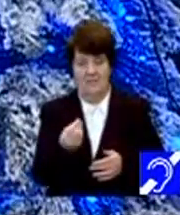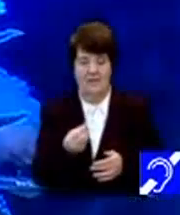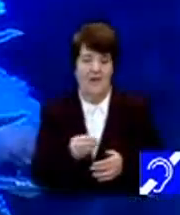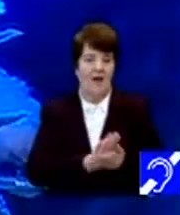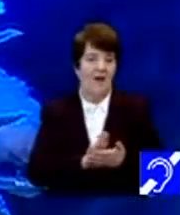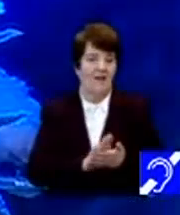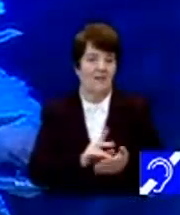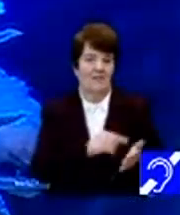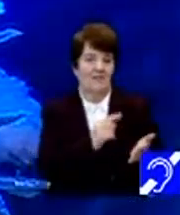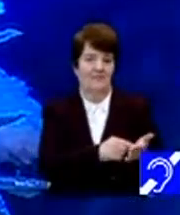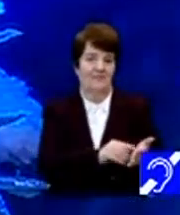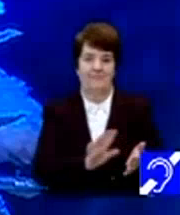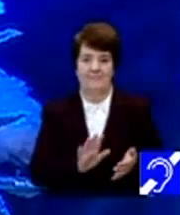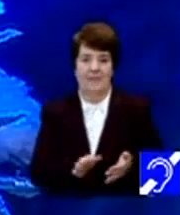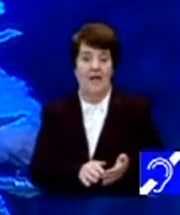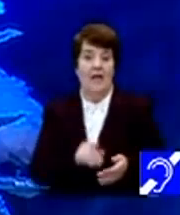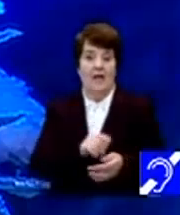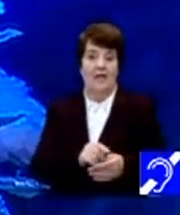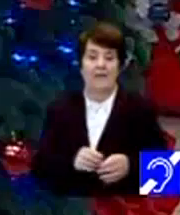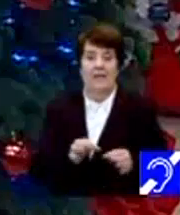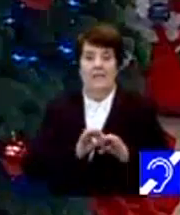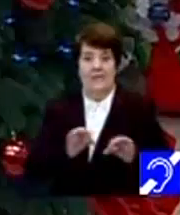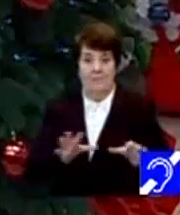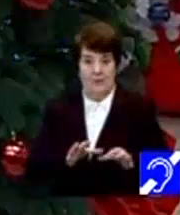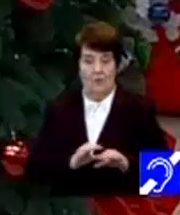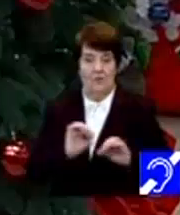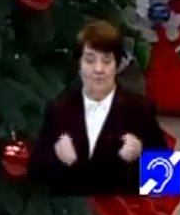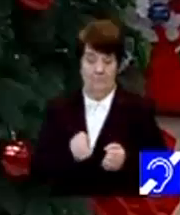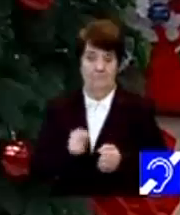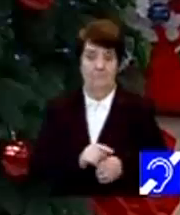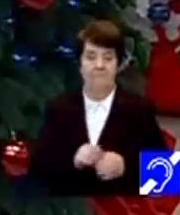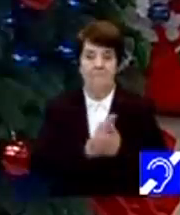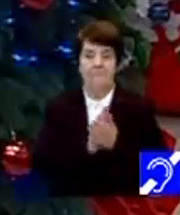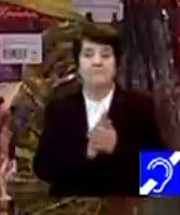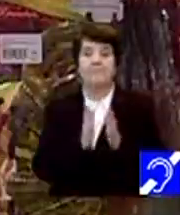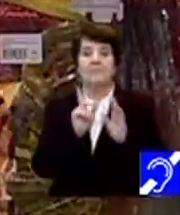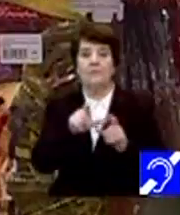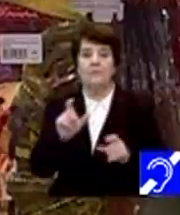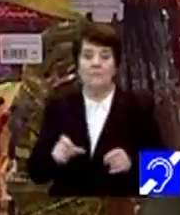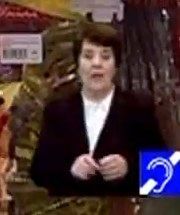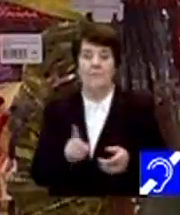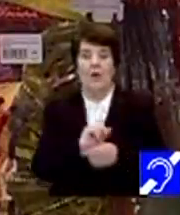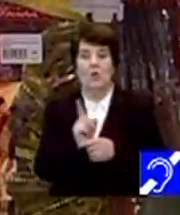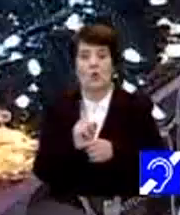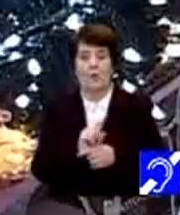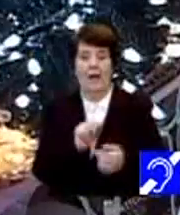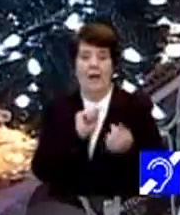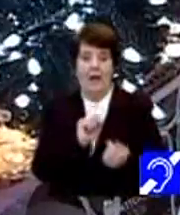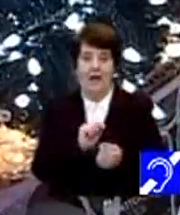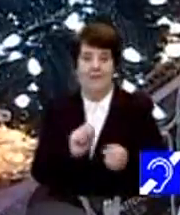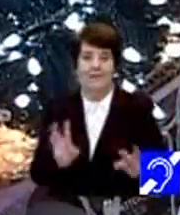preț, calitatea nu prea. În ajunul sărbătorilor de iarnă, Inspectoratul General pentru Situații de Urgență îndeamnă oamenii să respecte